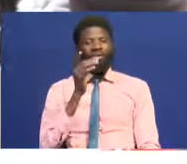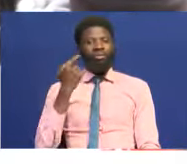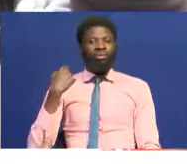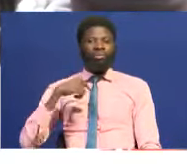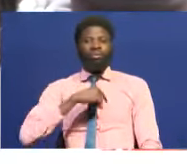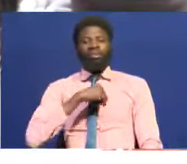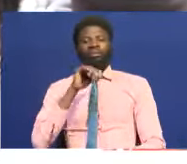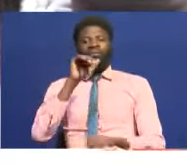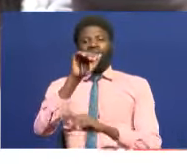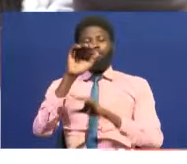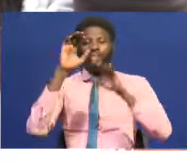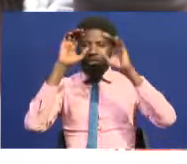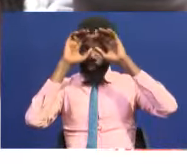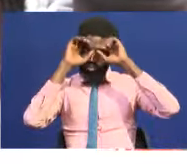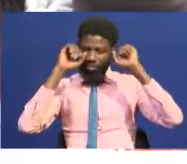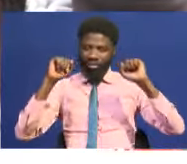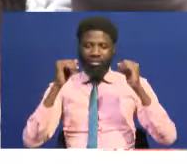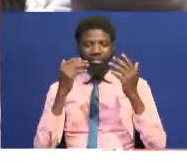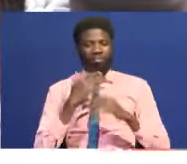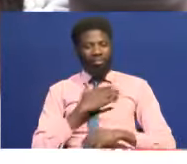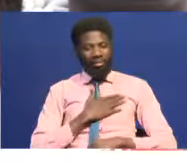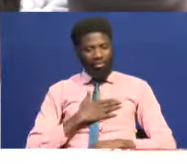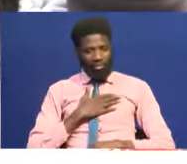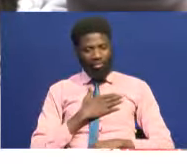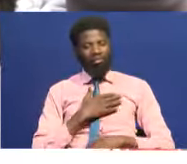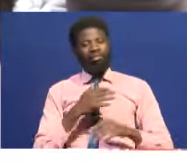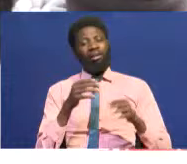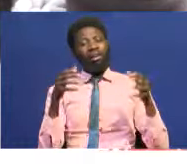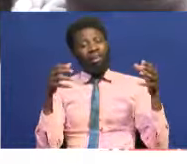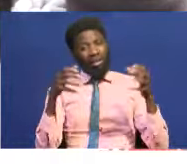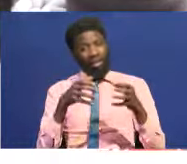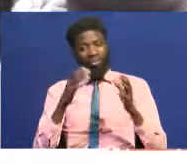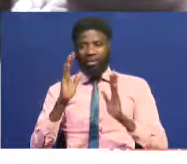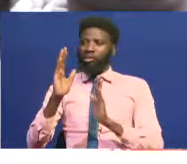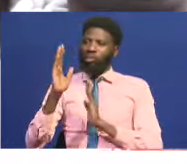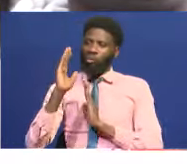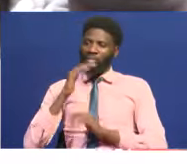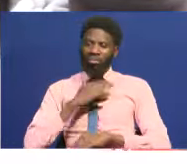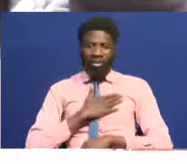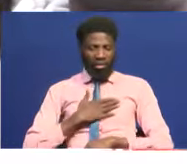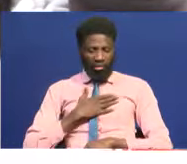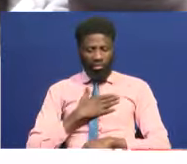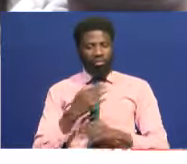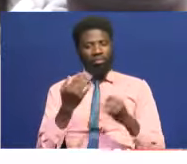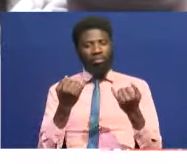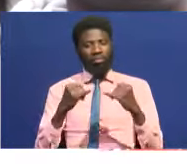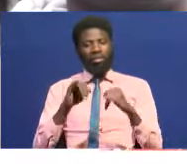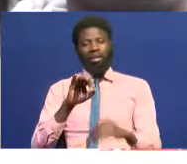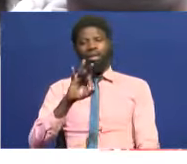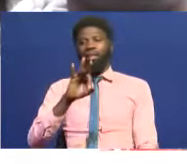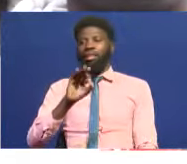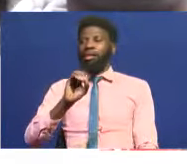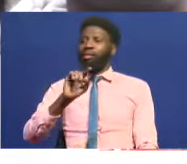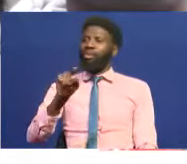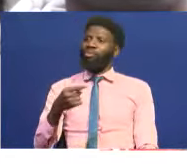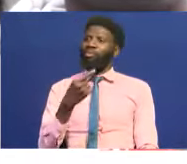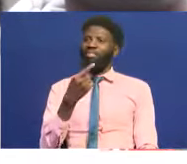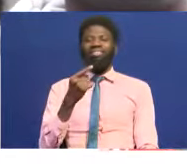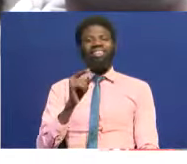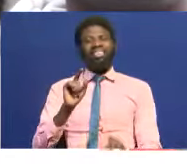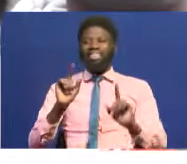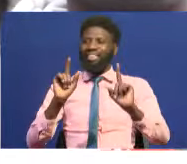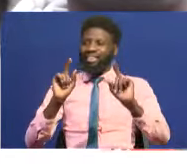company ingia vizuri. Sisi tunasema ya kwamba implement 30,000 ni pesa kidogo, hata